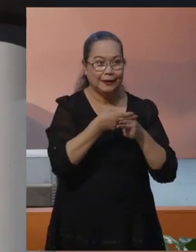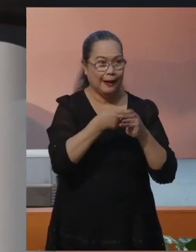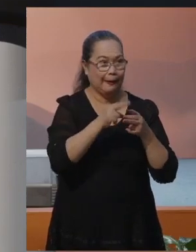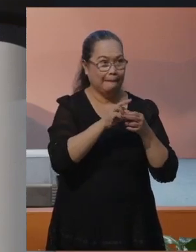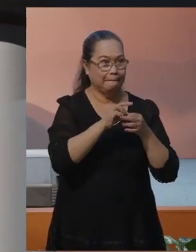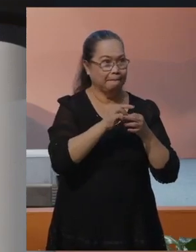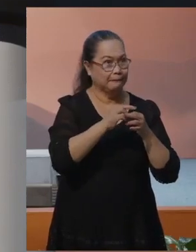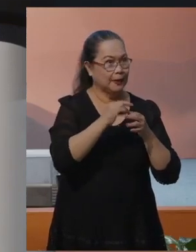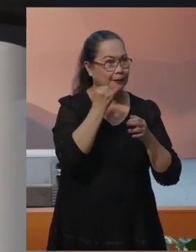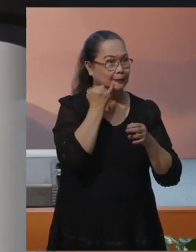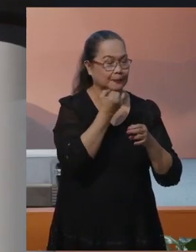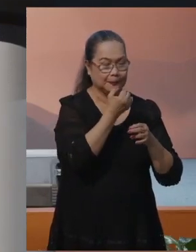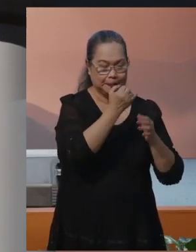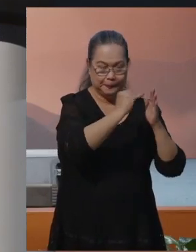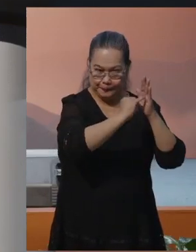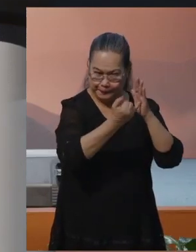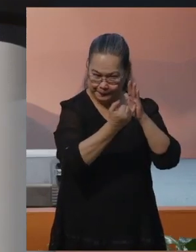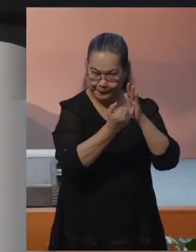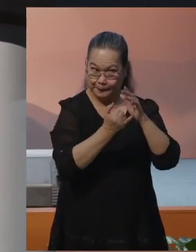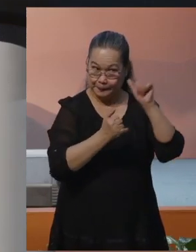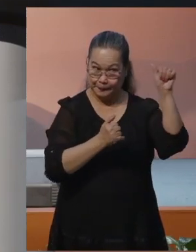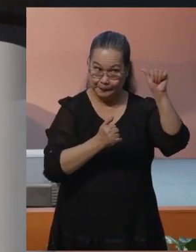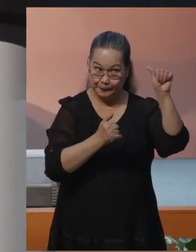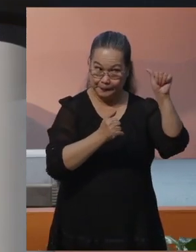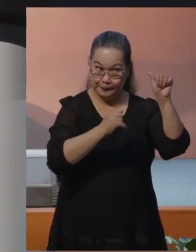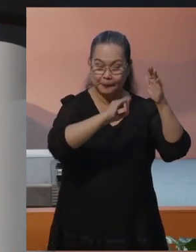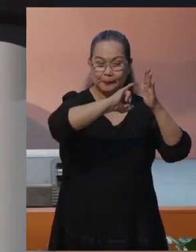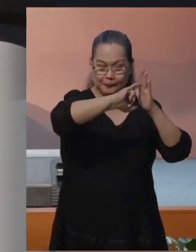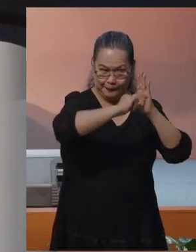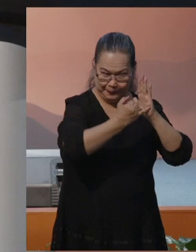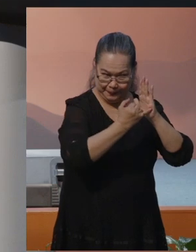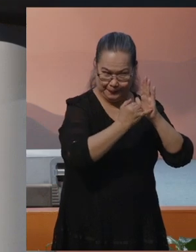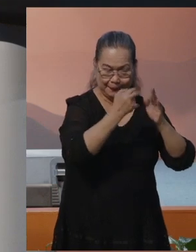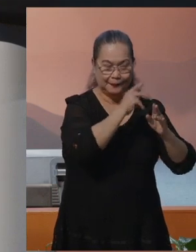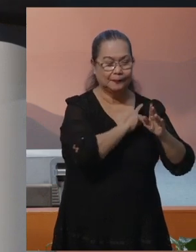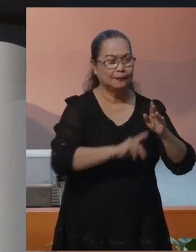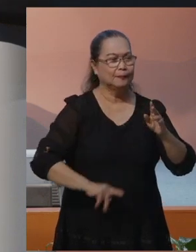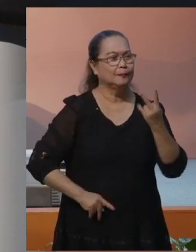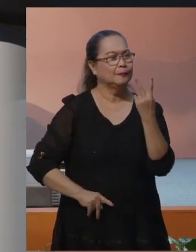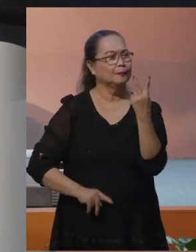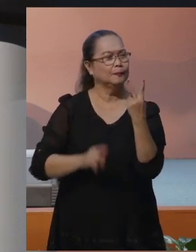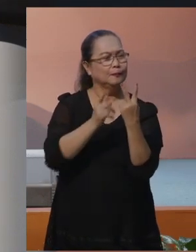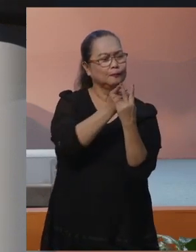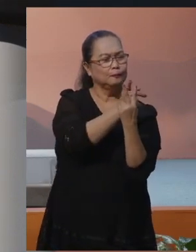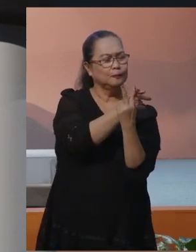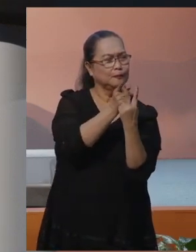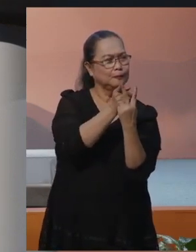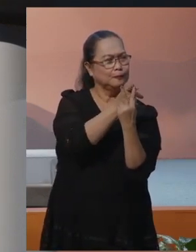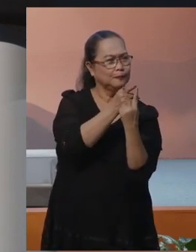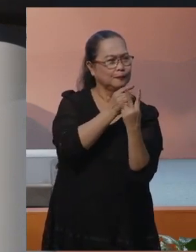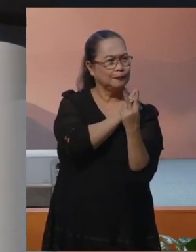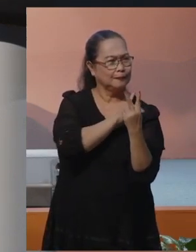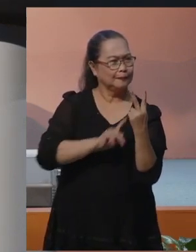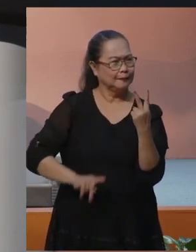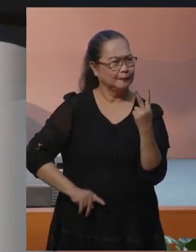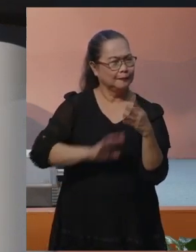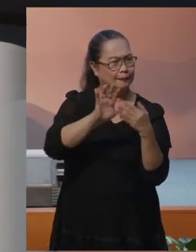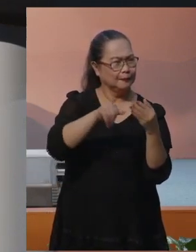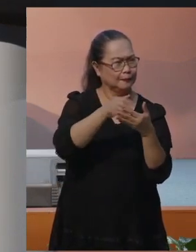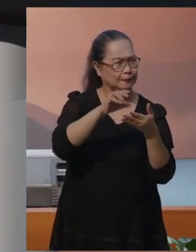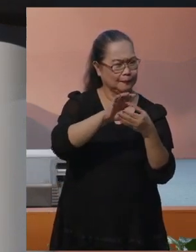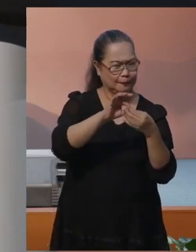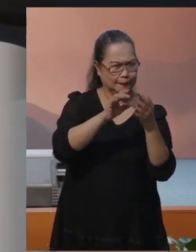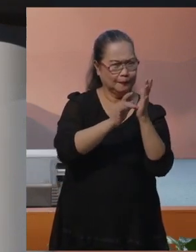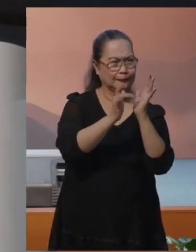Si Adonizedek, ang hari ng Jerusalem. Ito ang unang banggit ng Jerusalem sa buong Biblia.